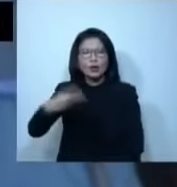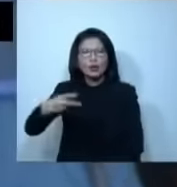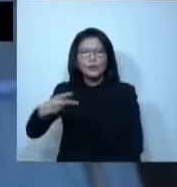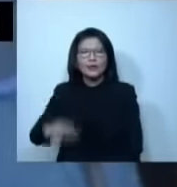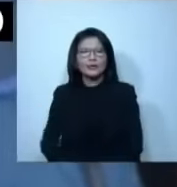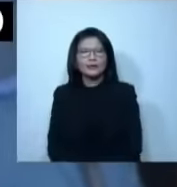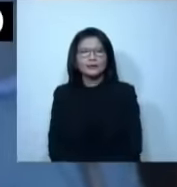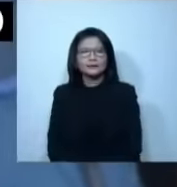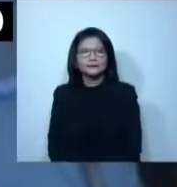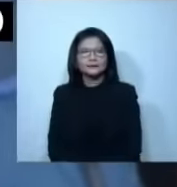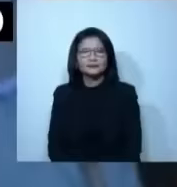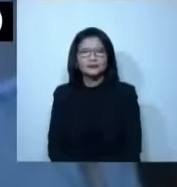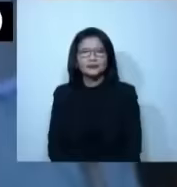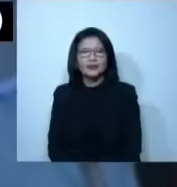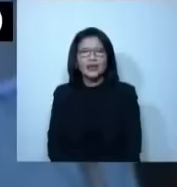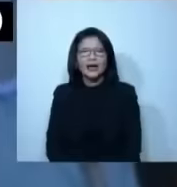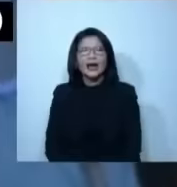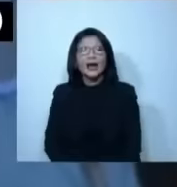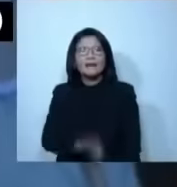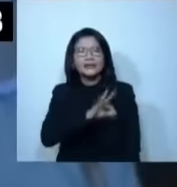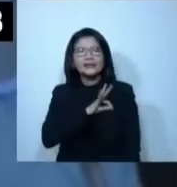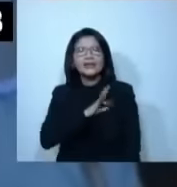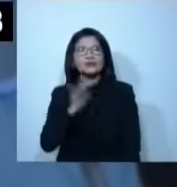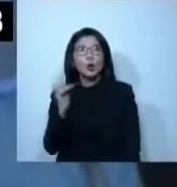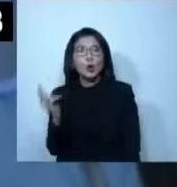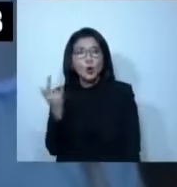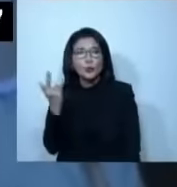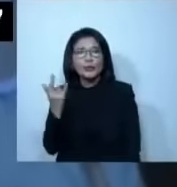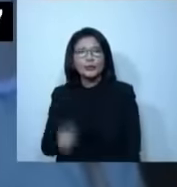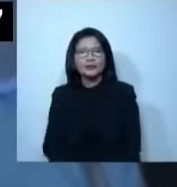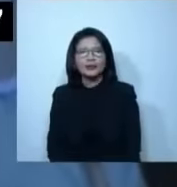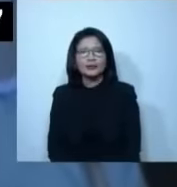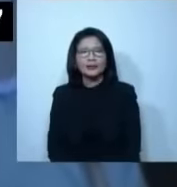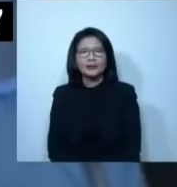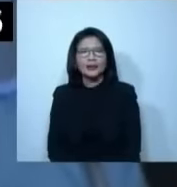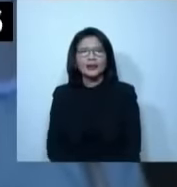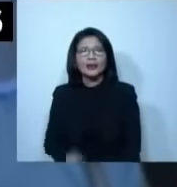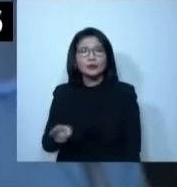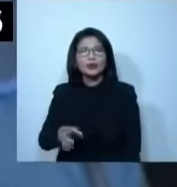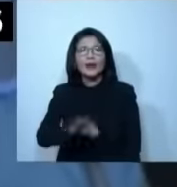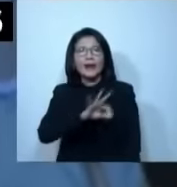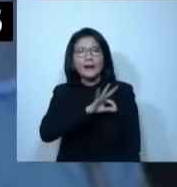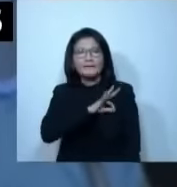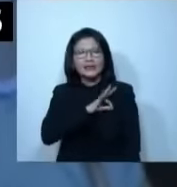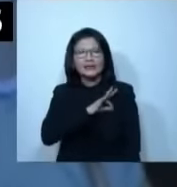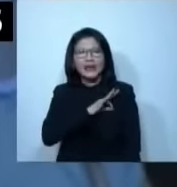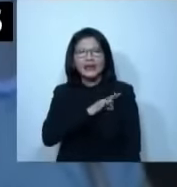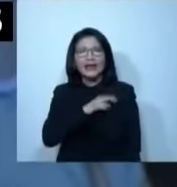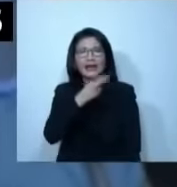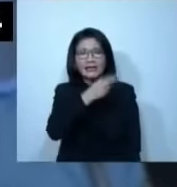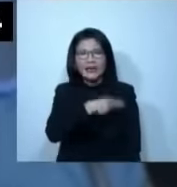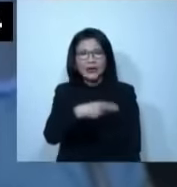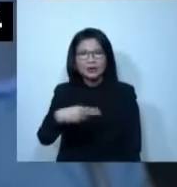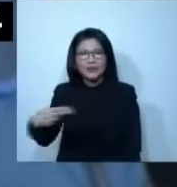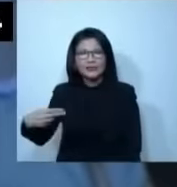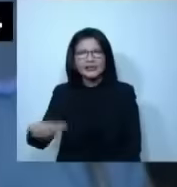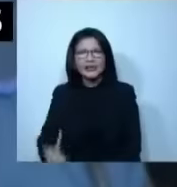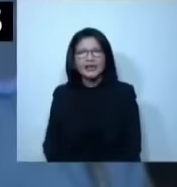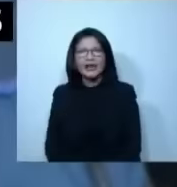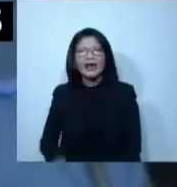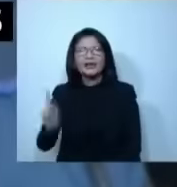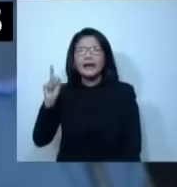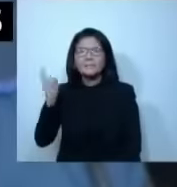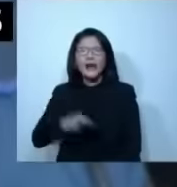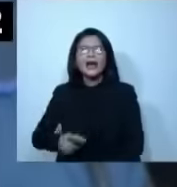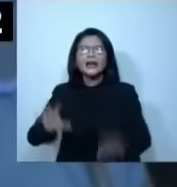Dan Presiden Joko Widodo adalah presiden di Republik Indonesia yang